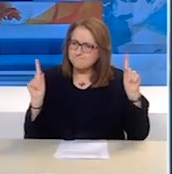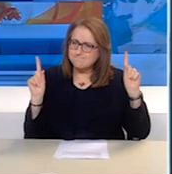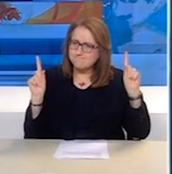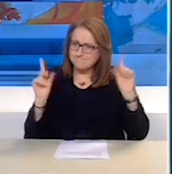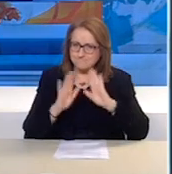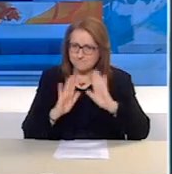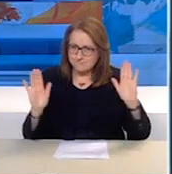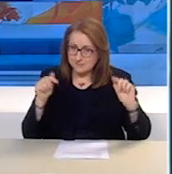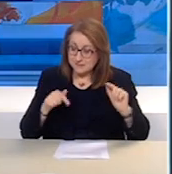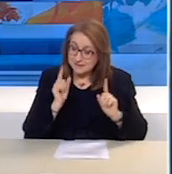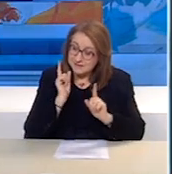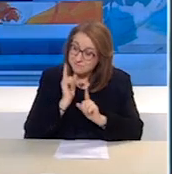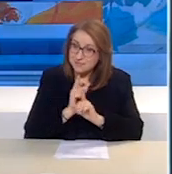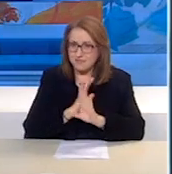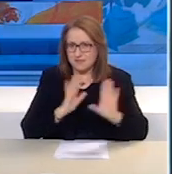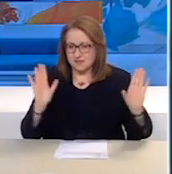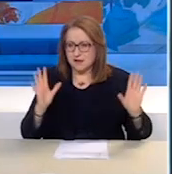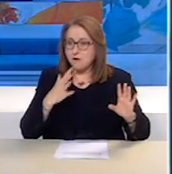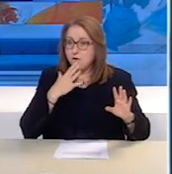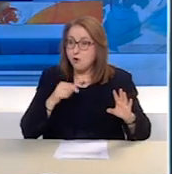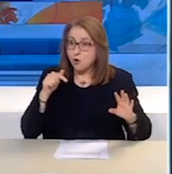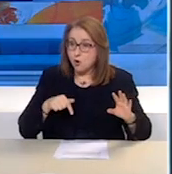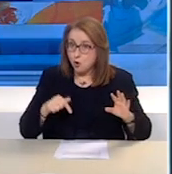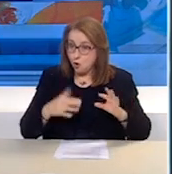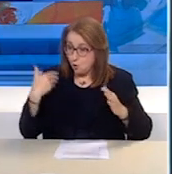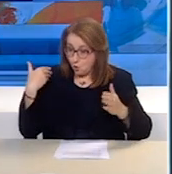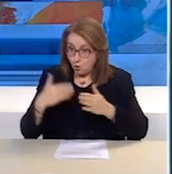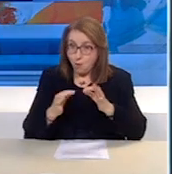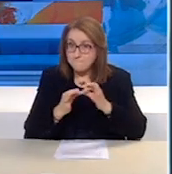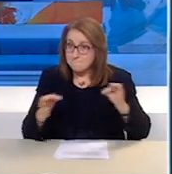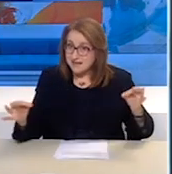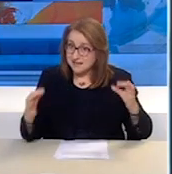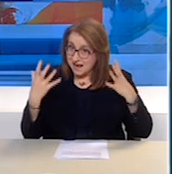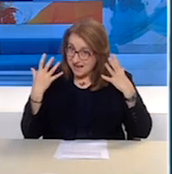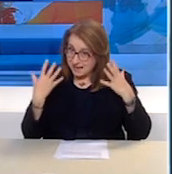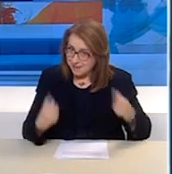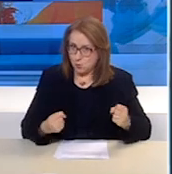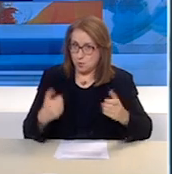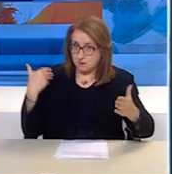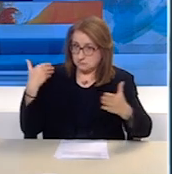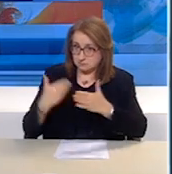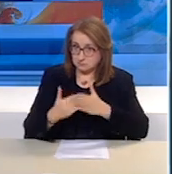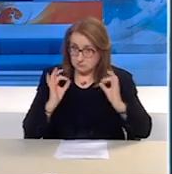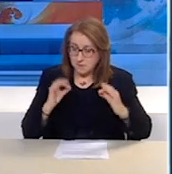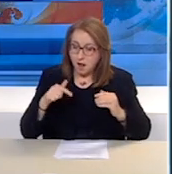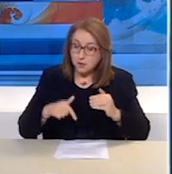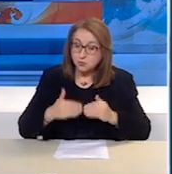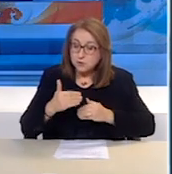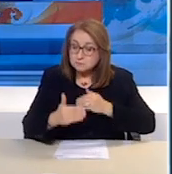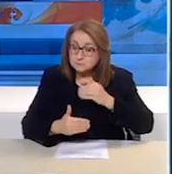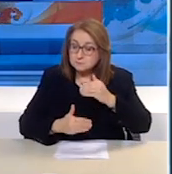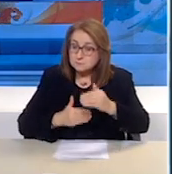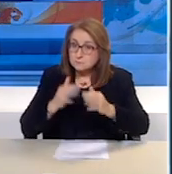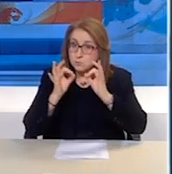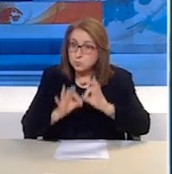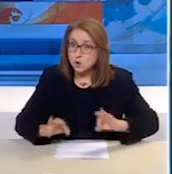όλη τη διάρκεια της ισχύουν στο ακέραιο τα περιοριστικά μέτρα που έχουμε θέσει. Όμως προετοιμαζόμαστε ταυτόχρονα εντατικά για την επόμενη μέρα για